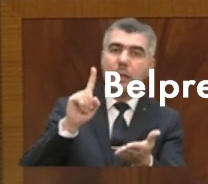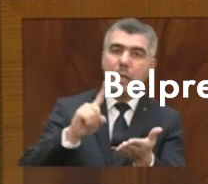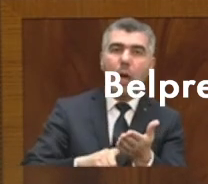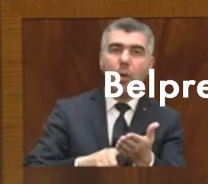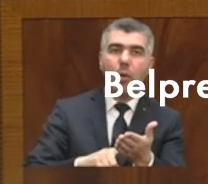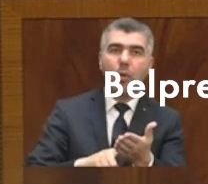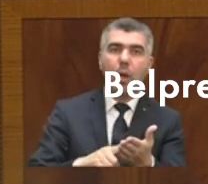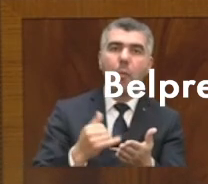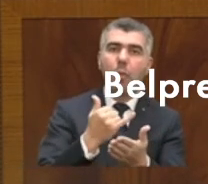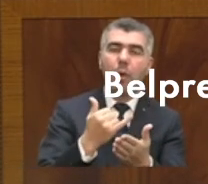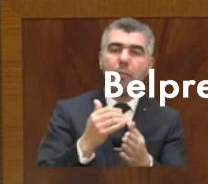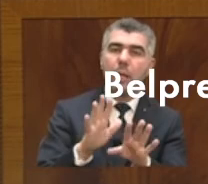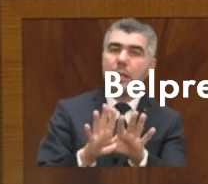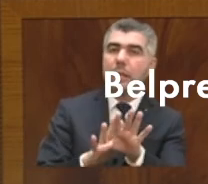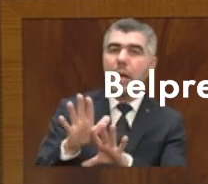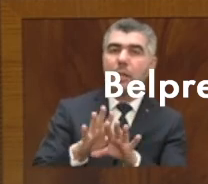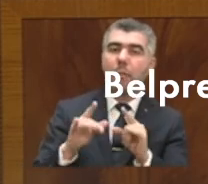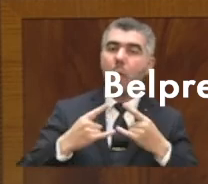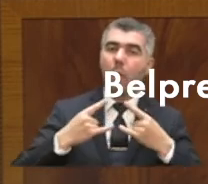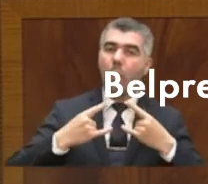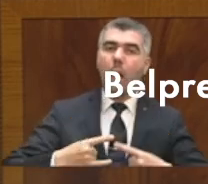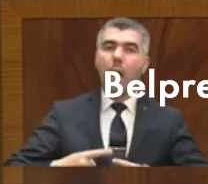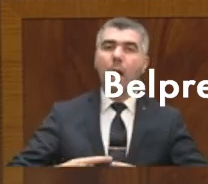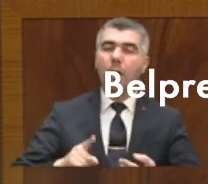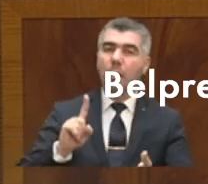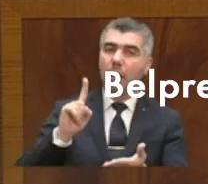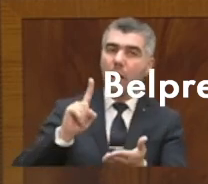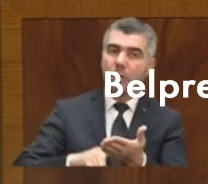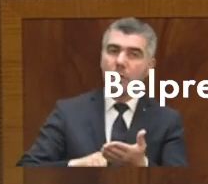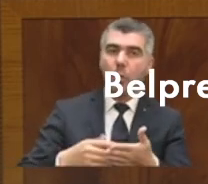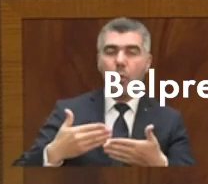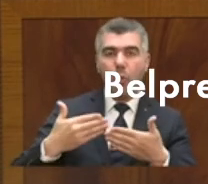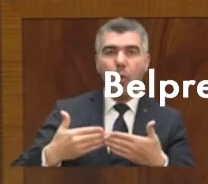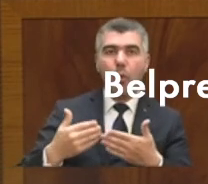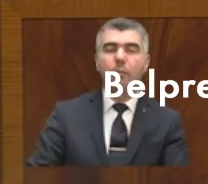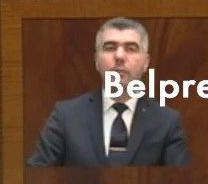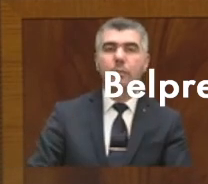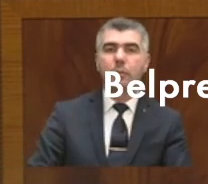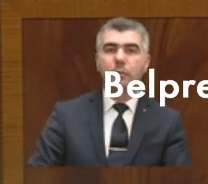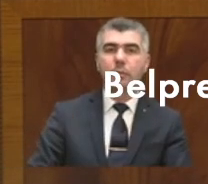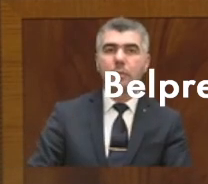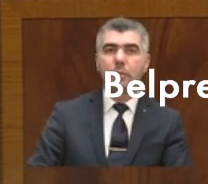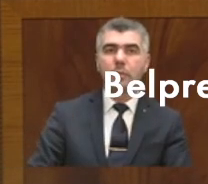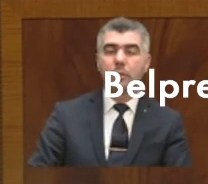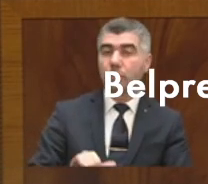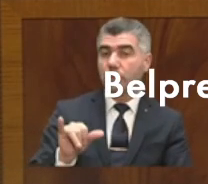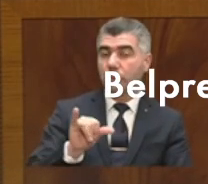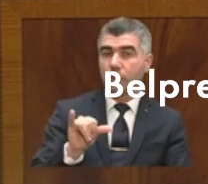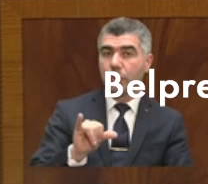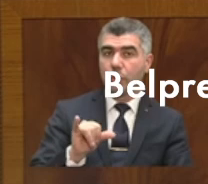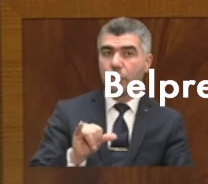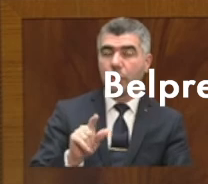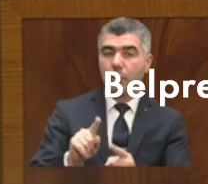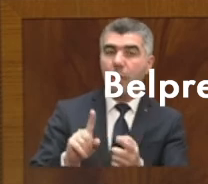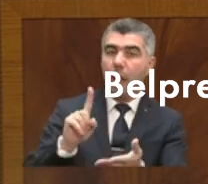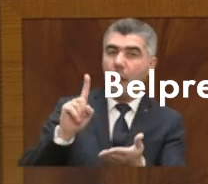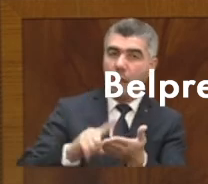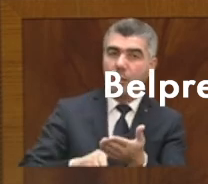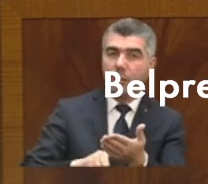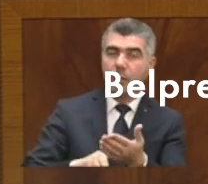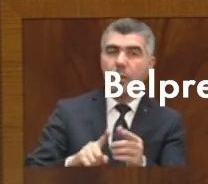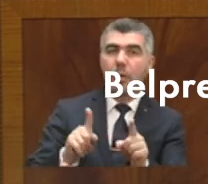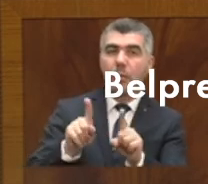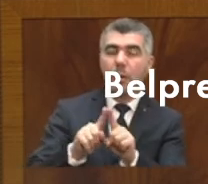نتخذوا تدابير وقائية أساسية منذ اليوم من خلال تفعيل